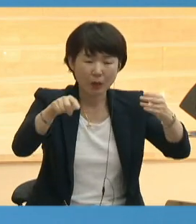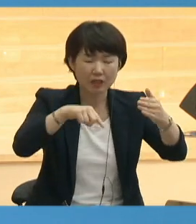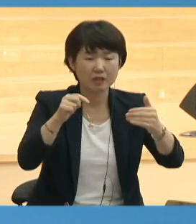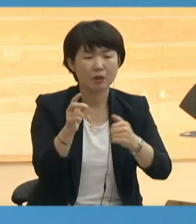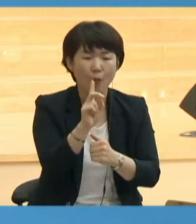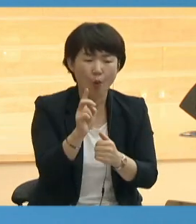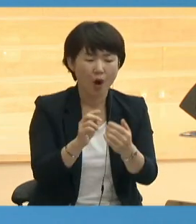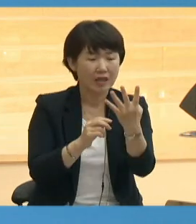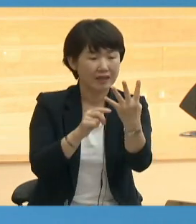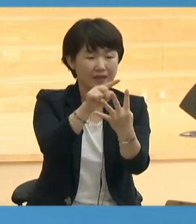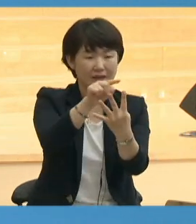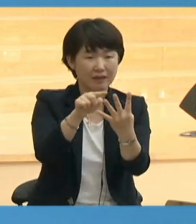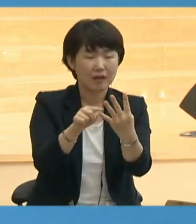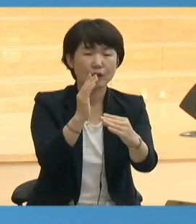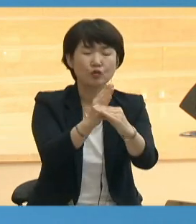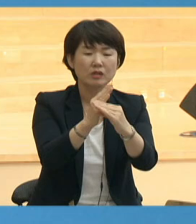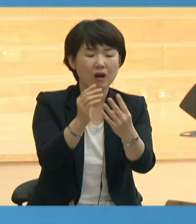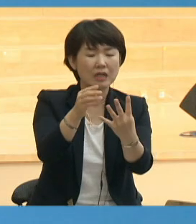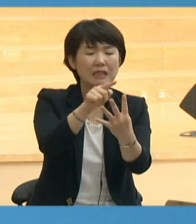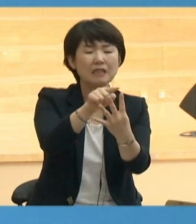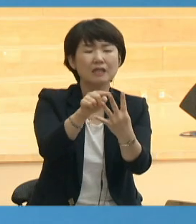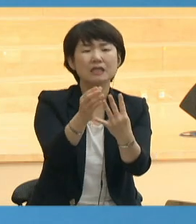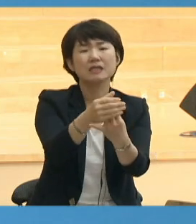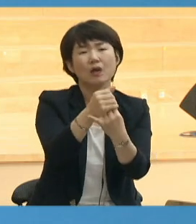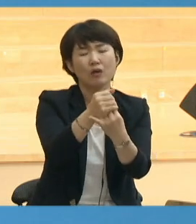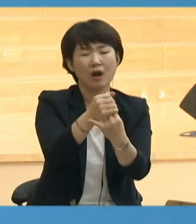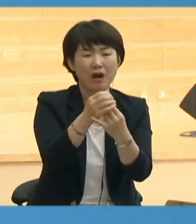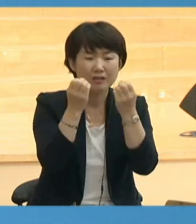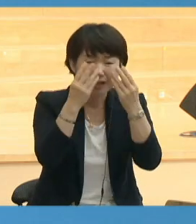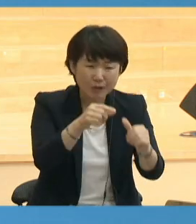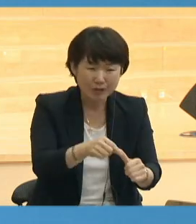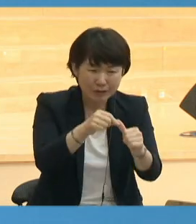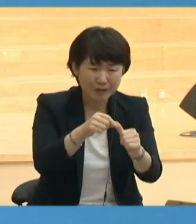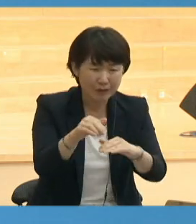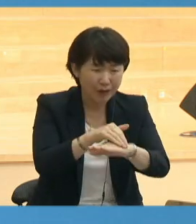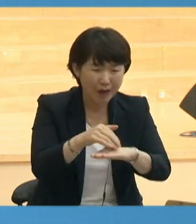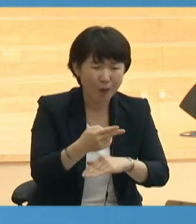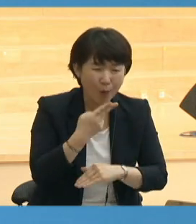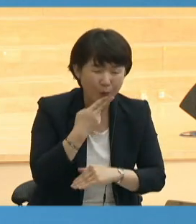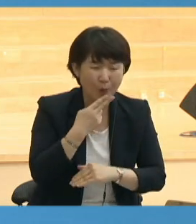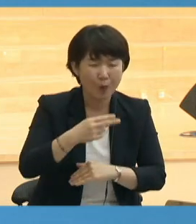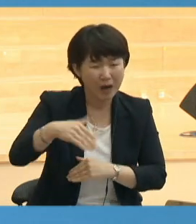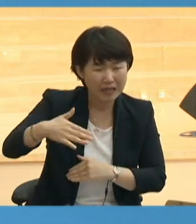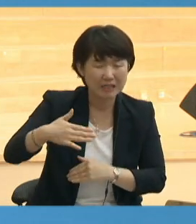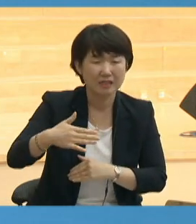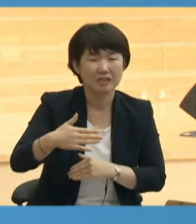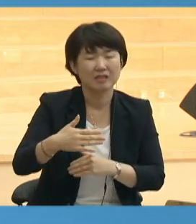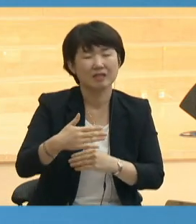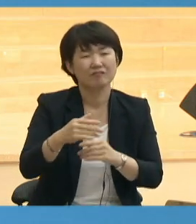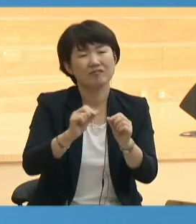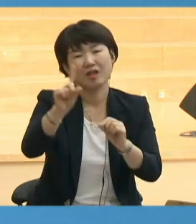내 군데 가운데 세 군데가 신규 체험 계획이 없거나 아직도 미정 이에요